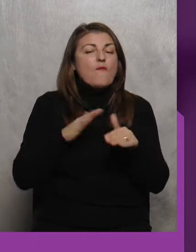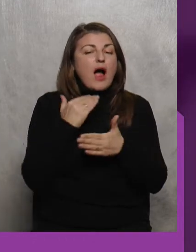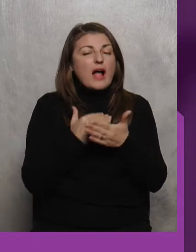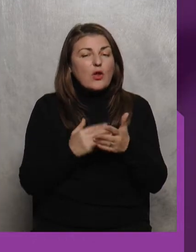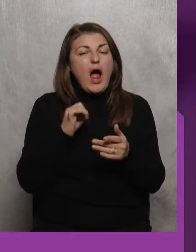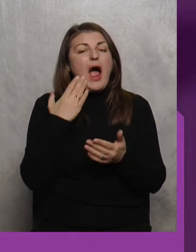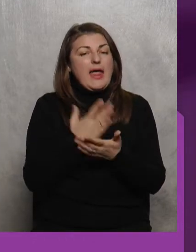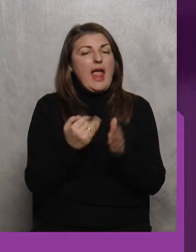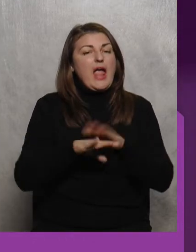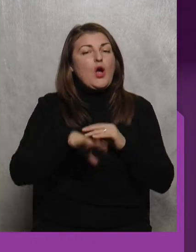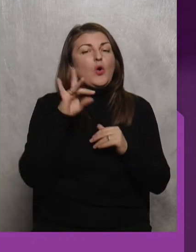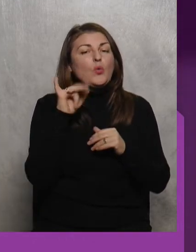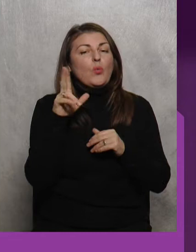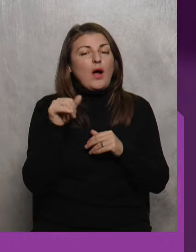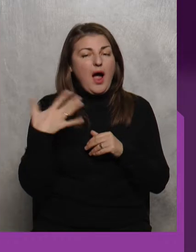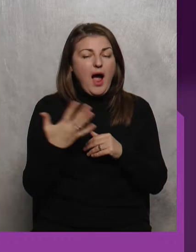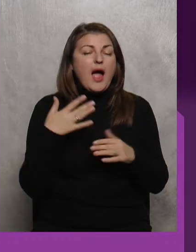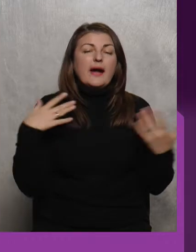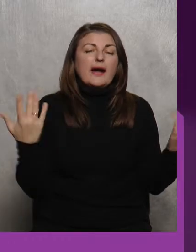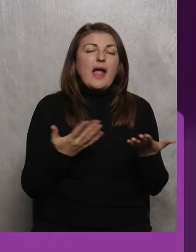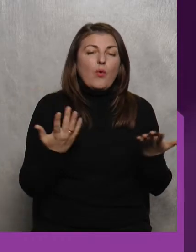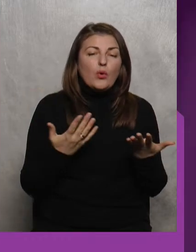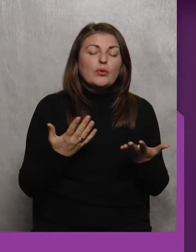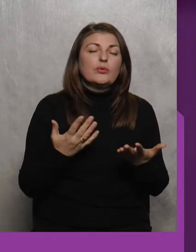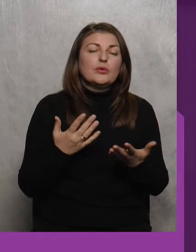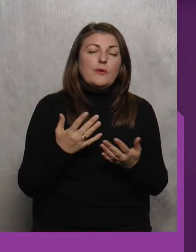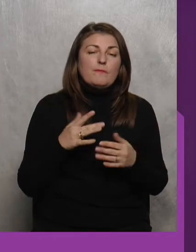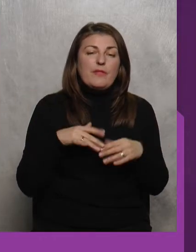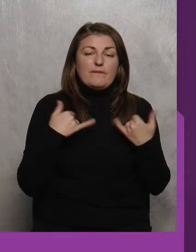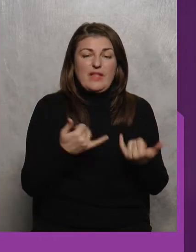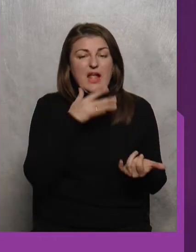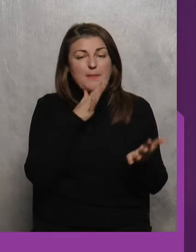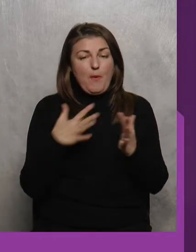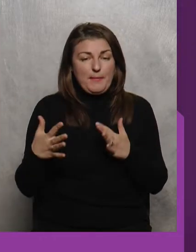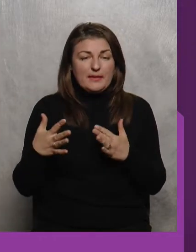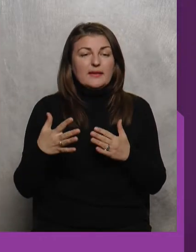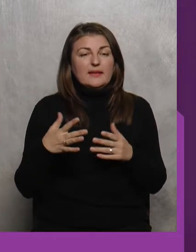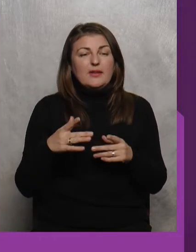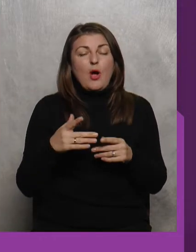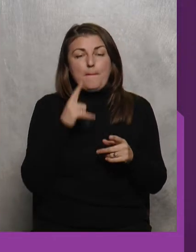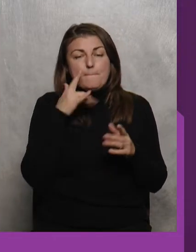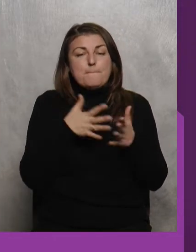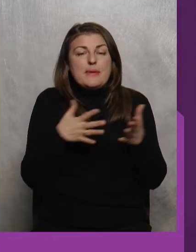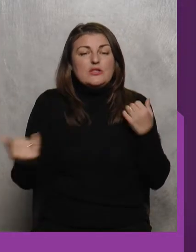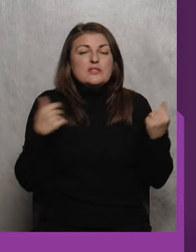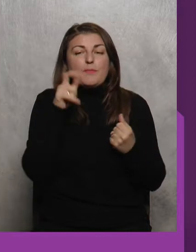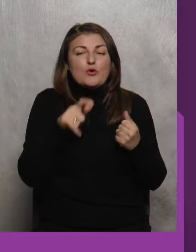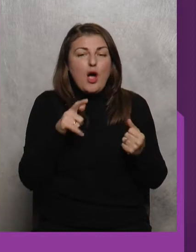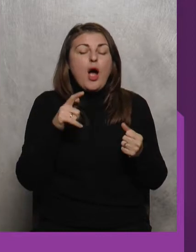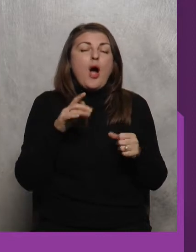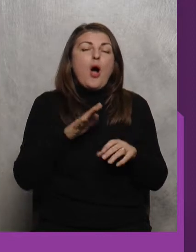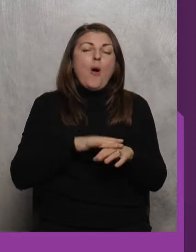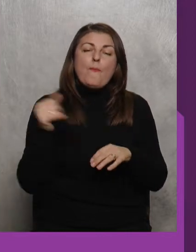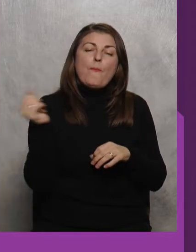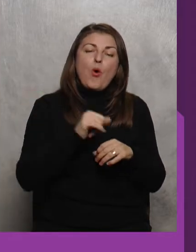й рука, якою бореться, чи як вірно сказати. Більшість спортсменів бореться як лівою,